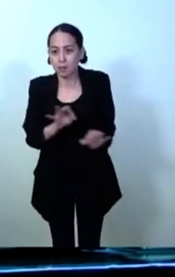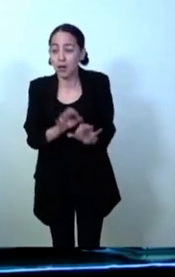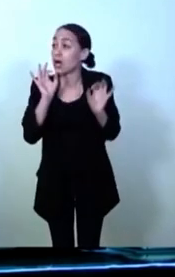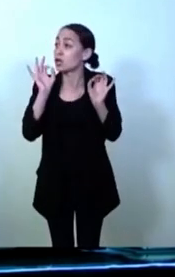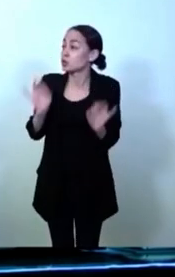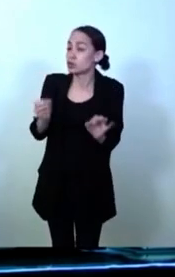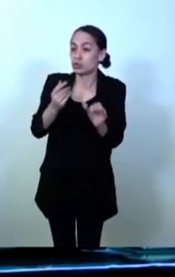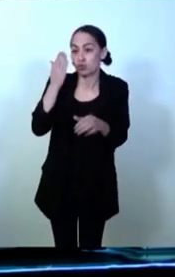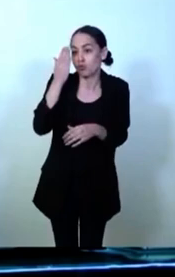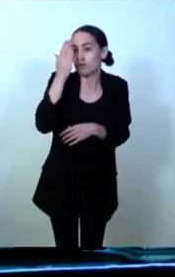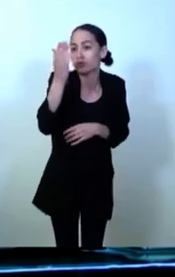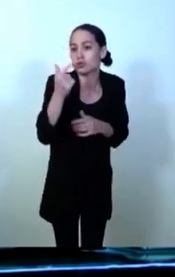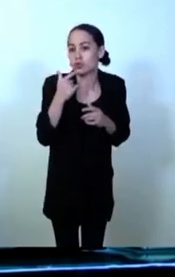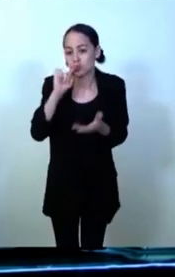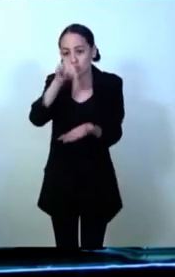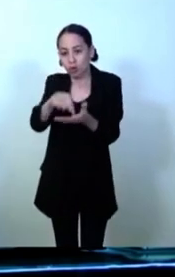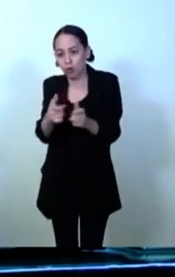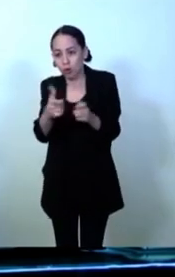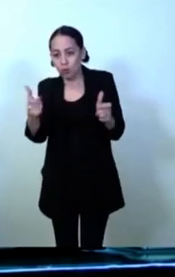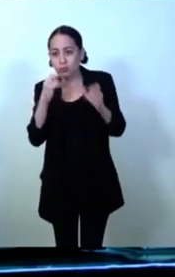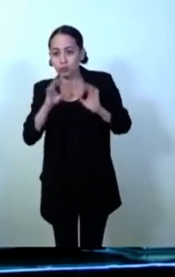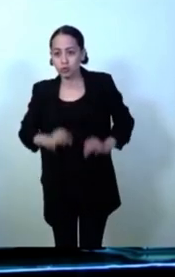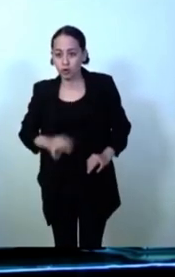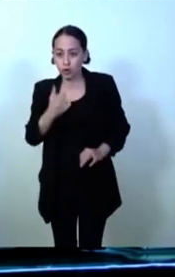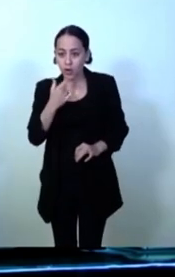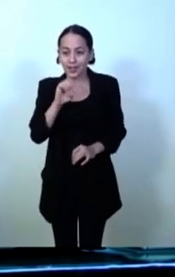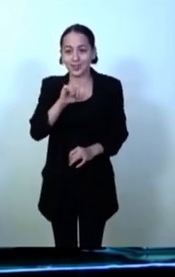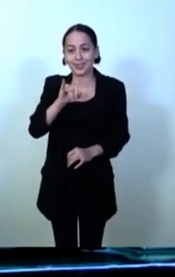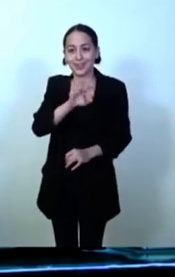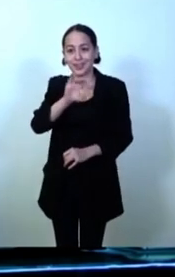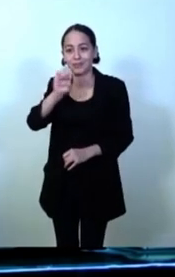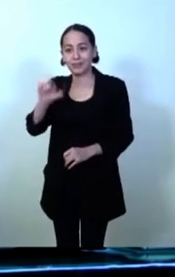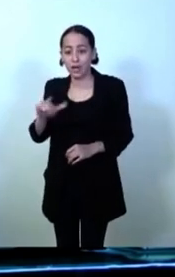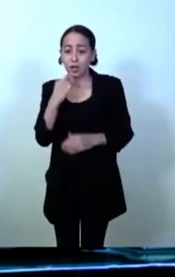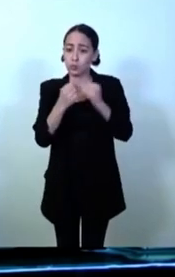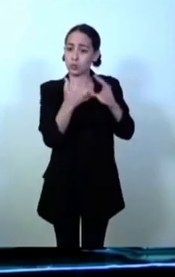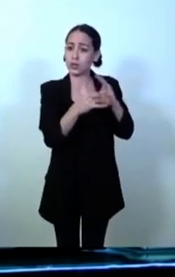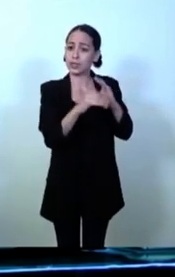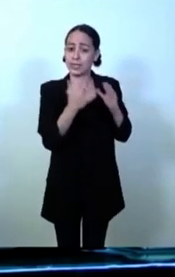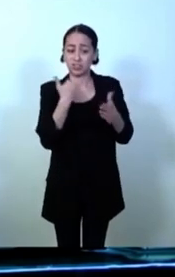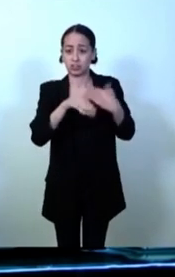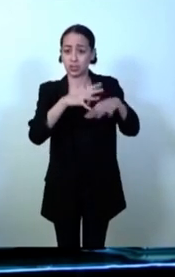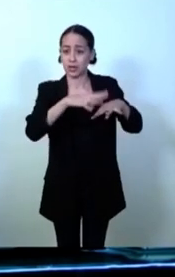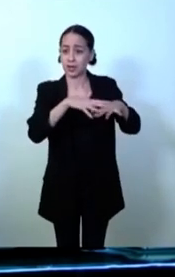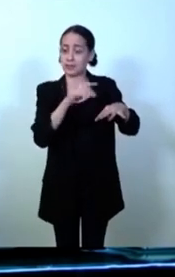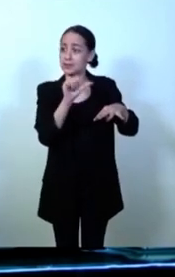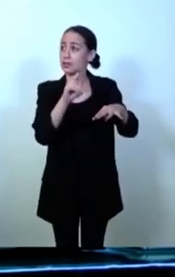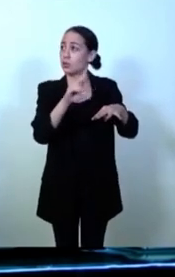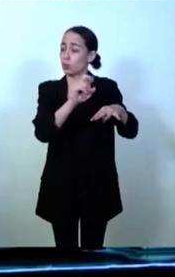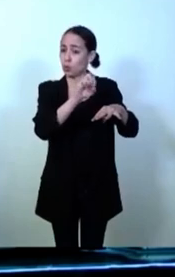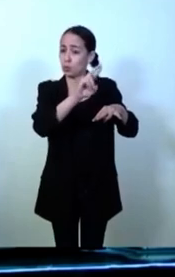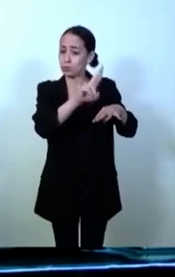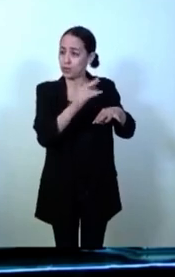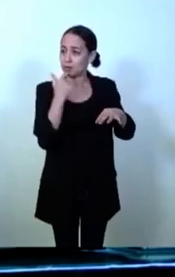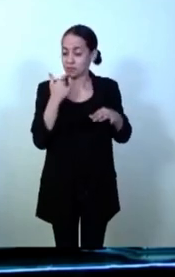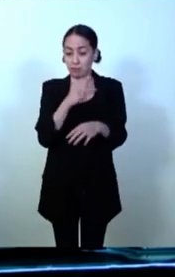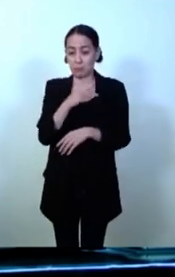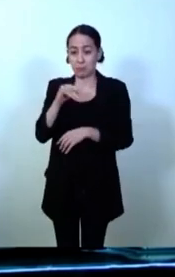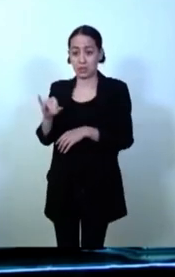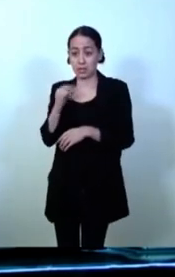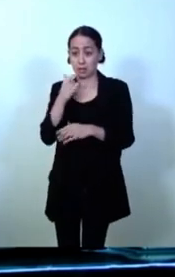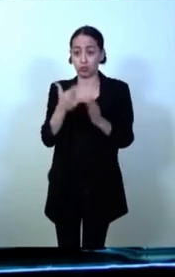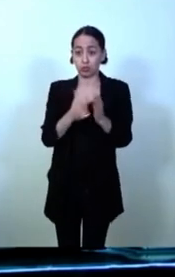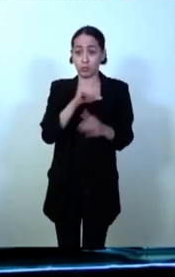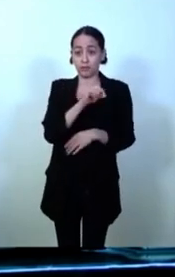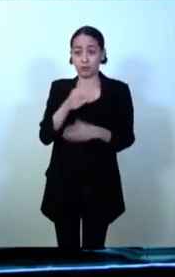scolaire Garonne-Eiffel ou encore la crèche des Aubiers, entre les engagements pris dans le PPI 2020-2023 et les engagements du PPI